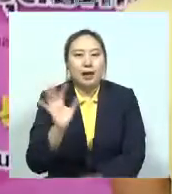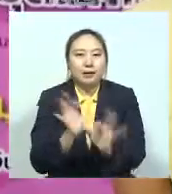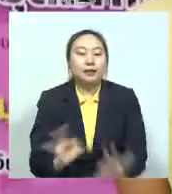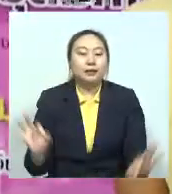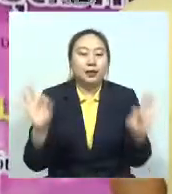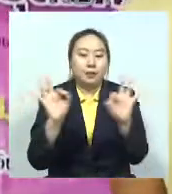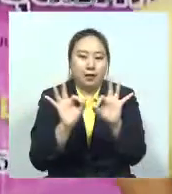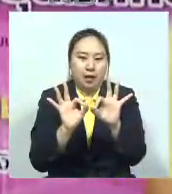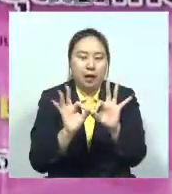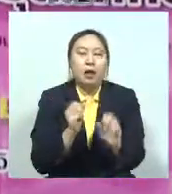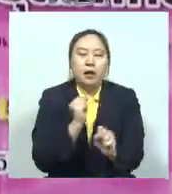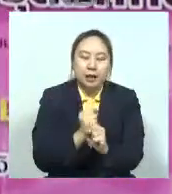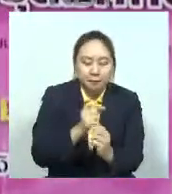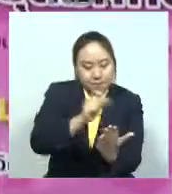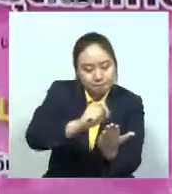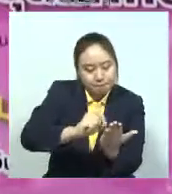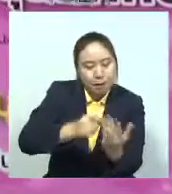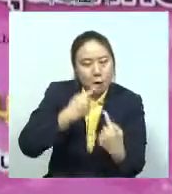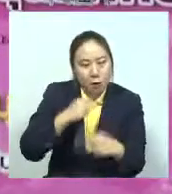เราต้องสนุกกับการทําโจทย์อ่ะครับ